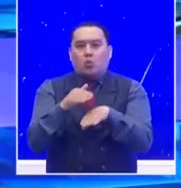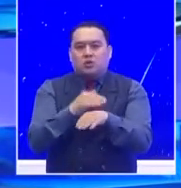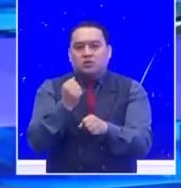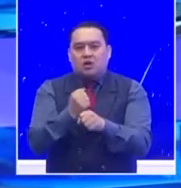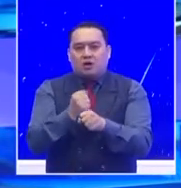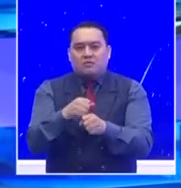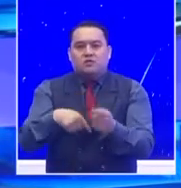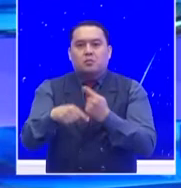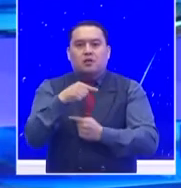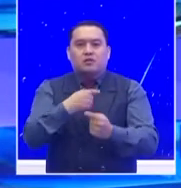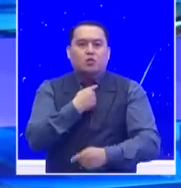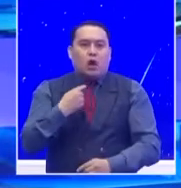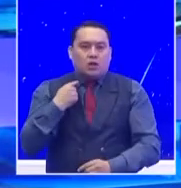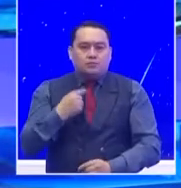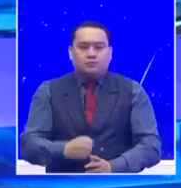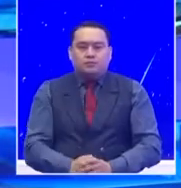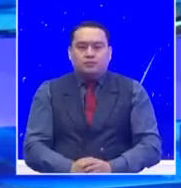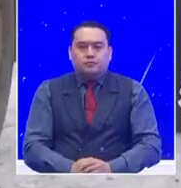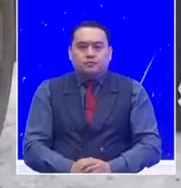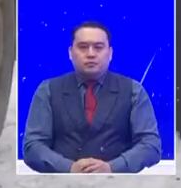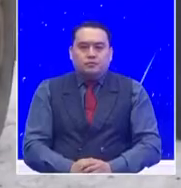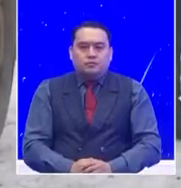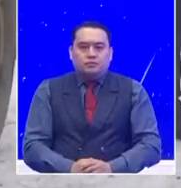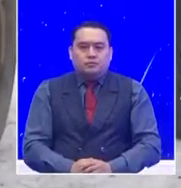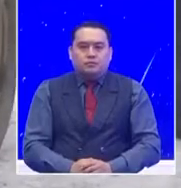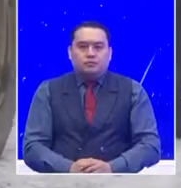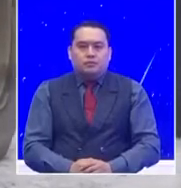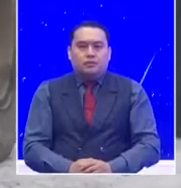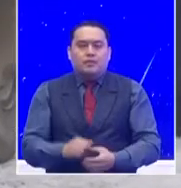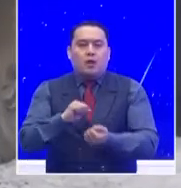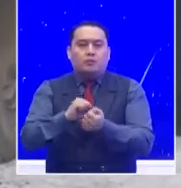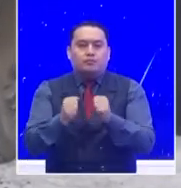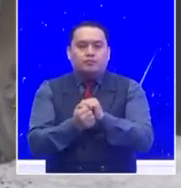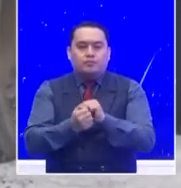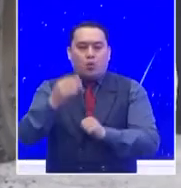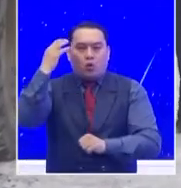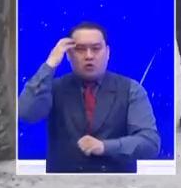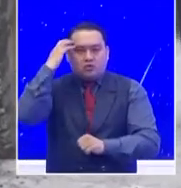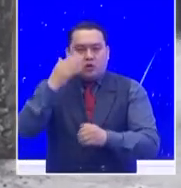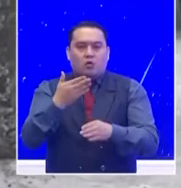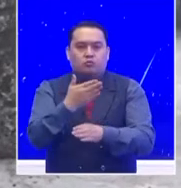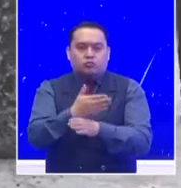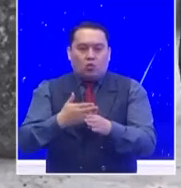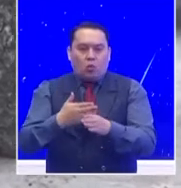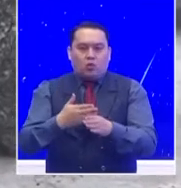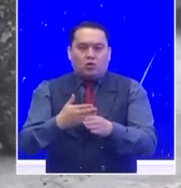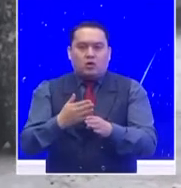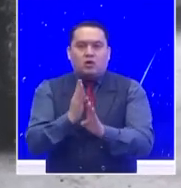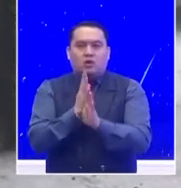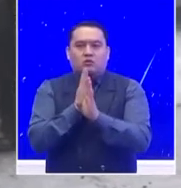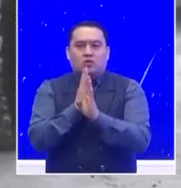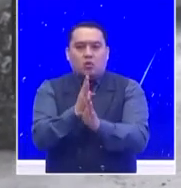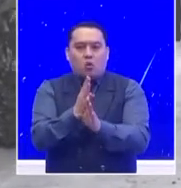выступил один из бизнесменов Талдыкургана. На тупике на пересечении улицы Абая Ракишева образовалась буквально